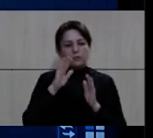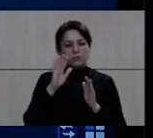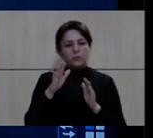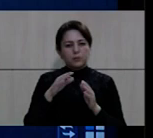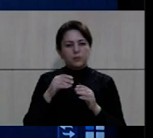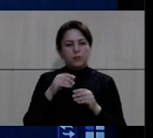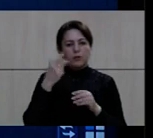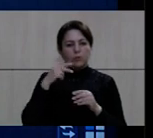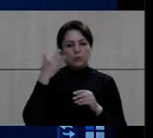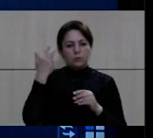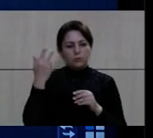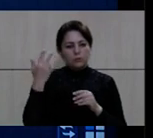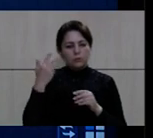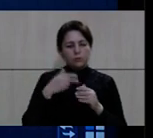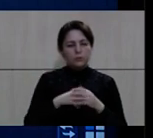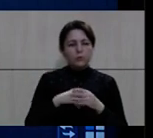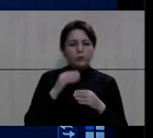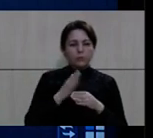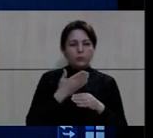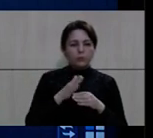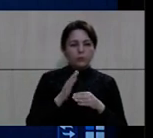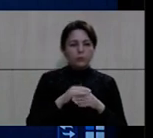65-тан 33 болу